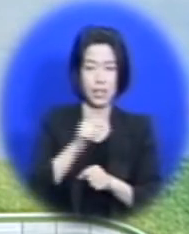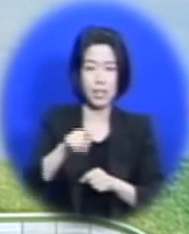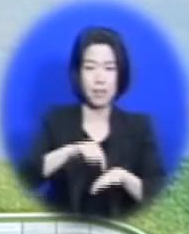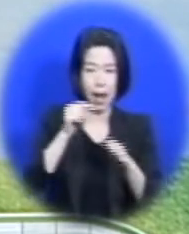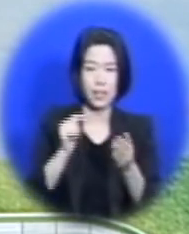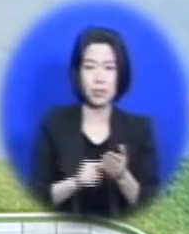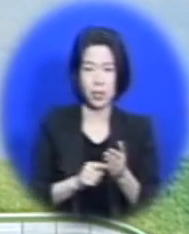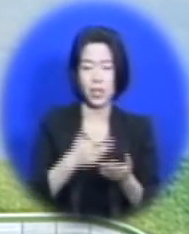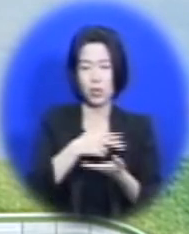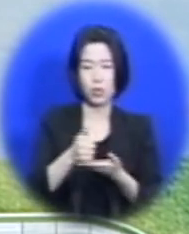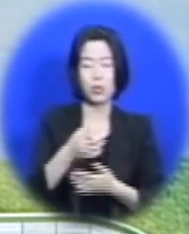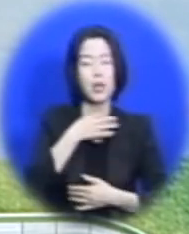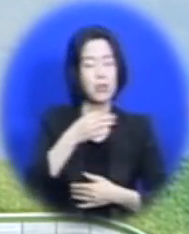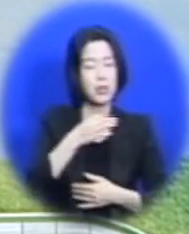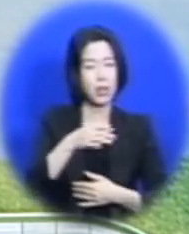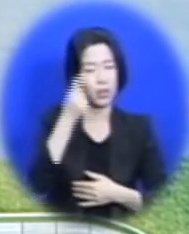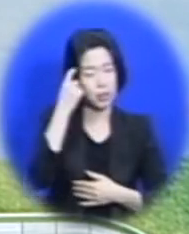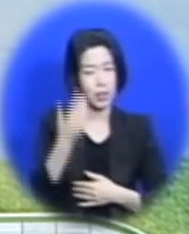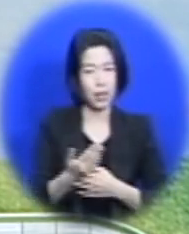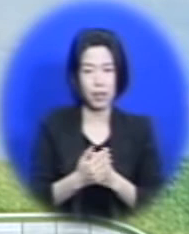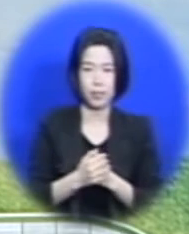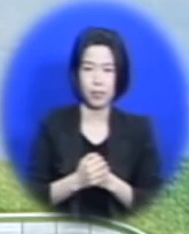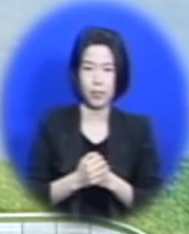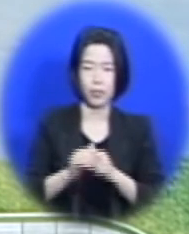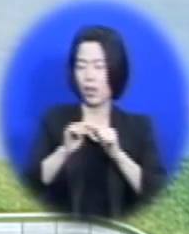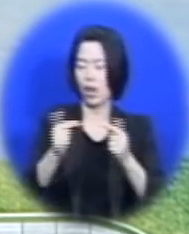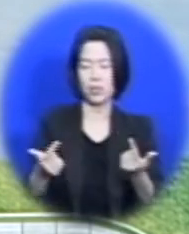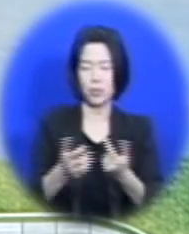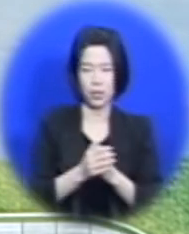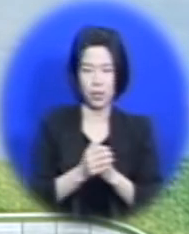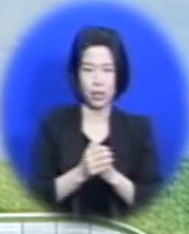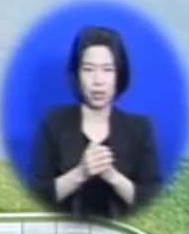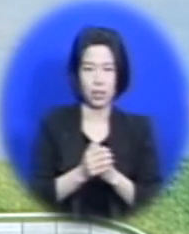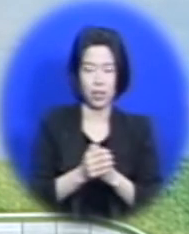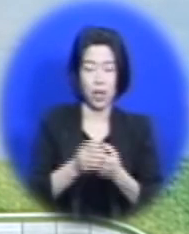마음이 주님의 음성일까요? 그렇지가 않습니다.